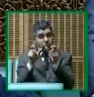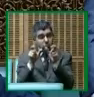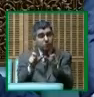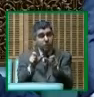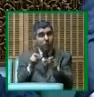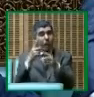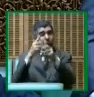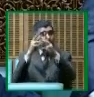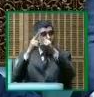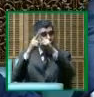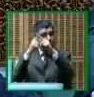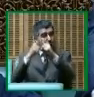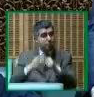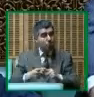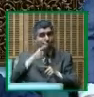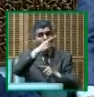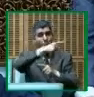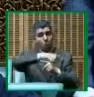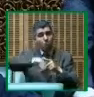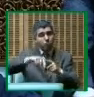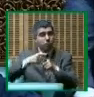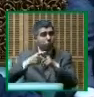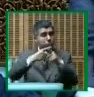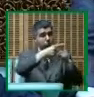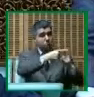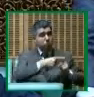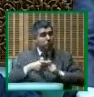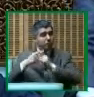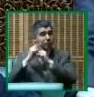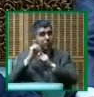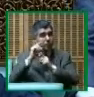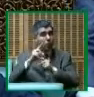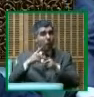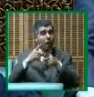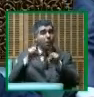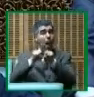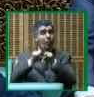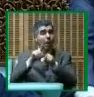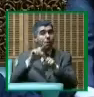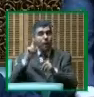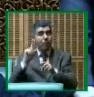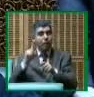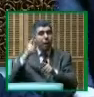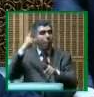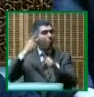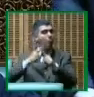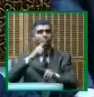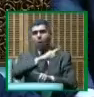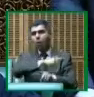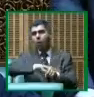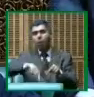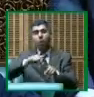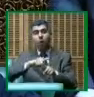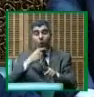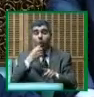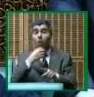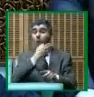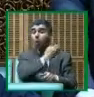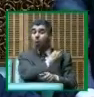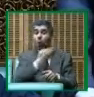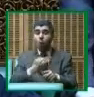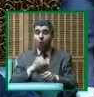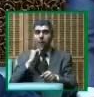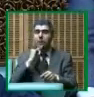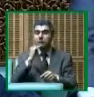البحث وان تكون هناك المحاسبه الصارمه حتى لا تتكرر مثل هذه